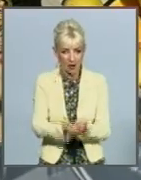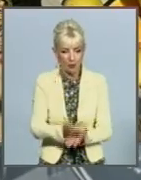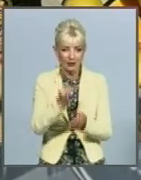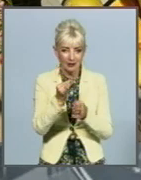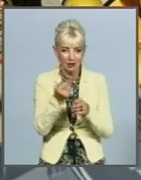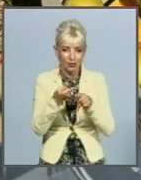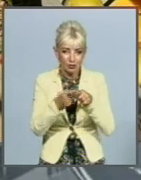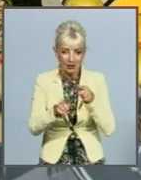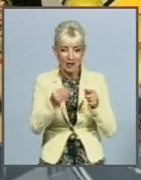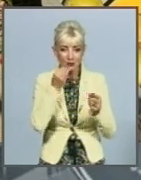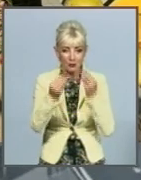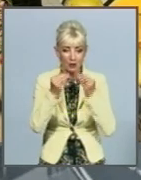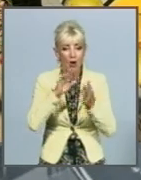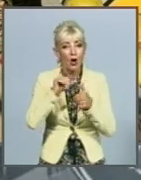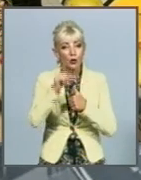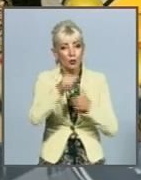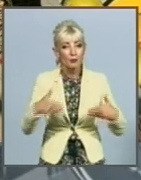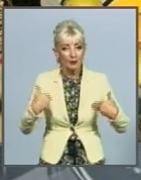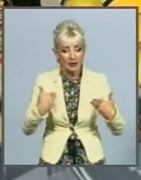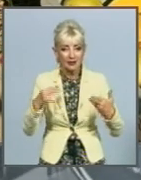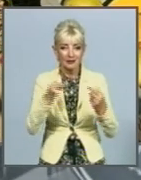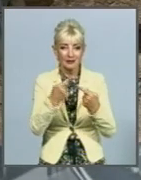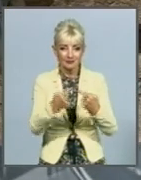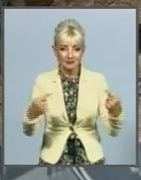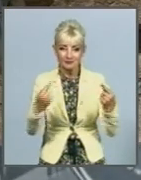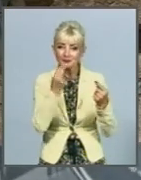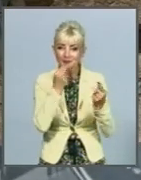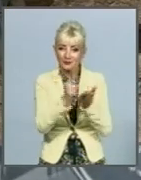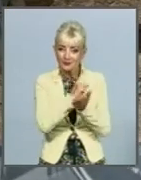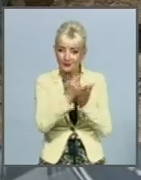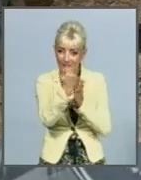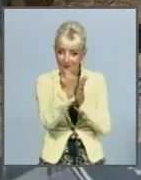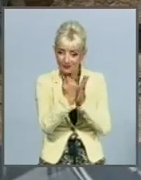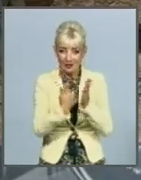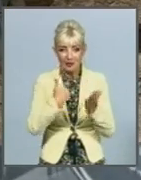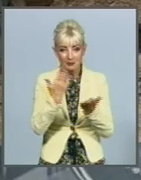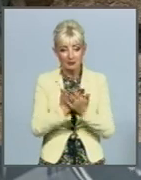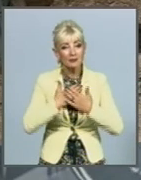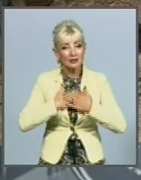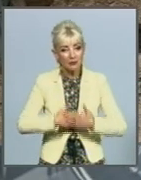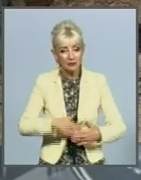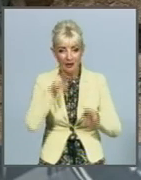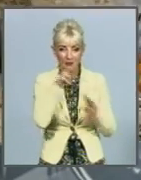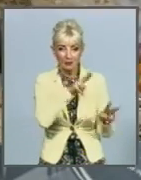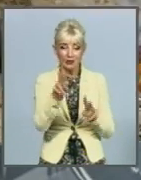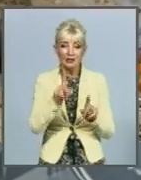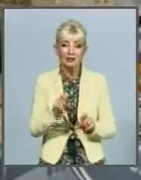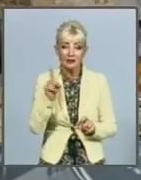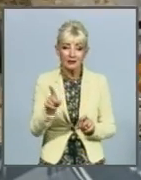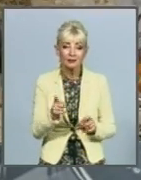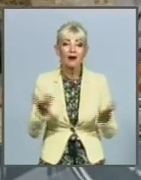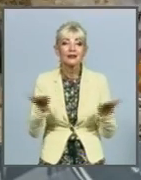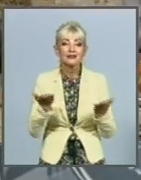Окрім користі та урізноманітнення раціону наших вихованців, ми отримуємо естетичне задоволення спостерігати за тим, з